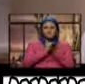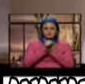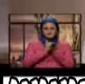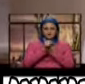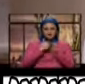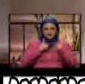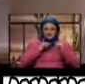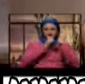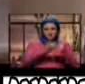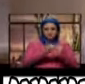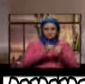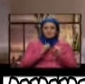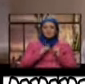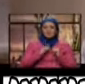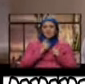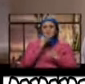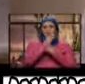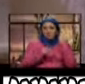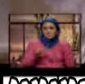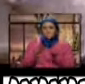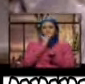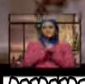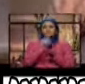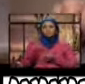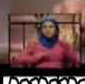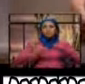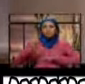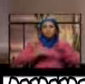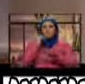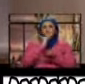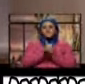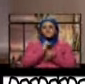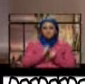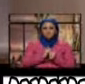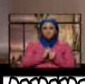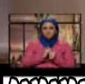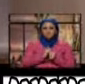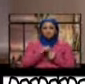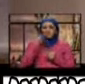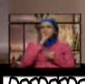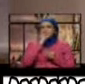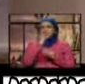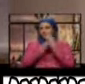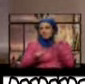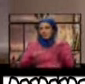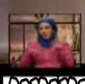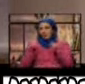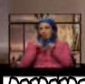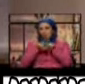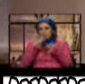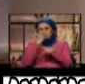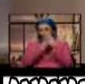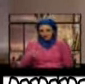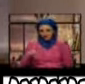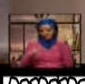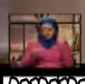وابني هو ماسك الاداره بتاعتها، وابنك ده ابن اختنا يعني الولد